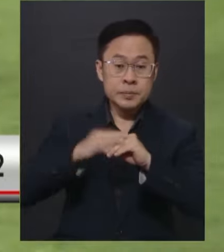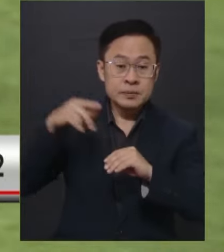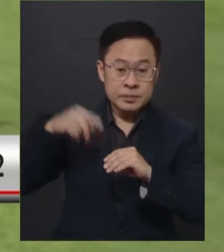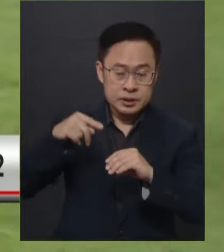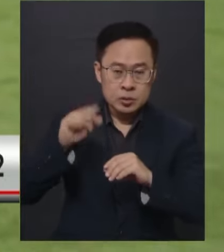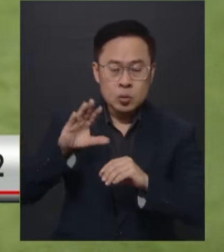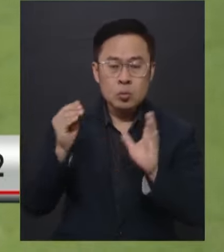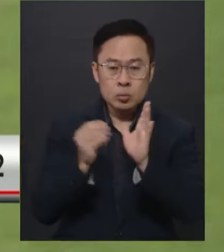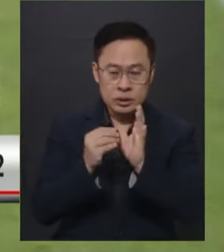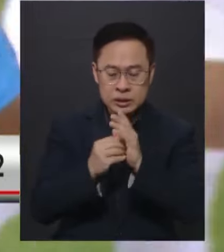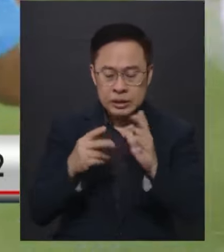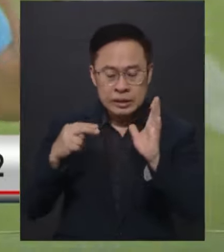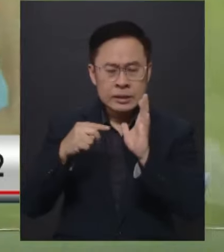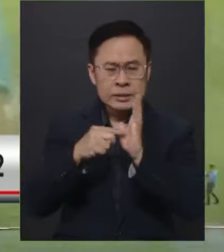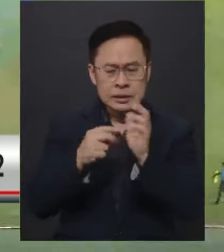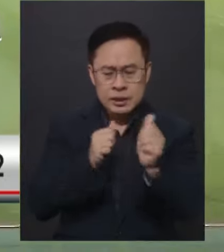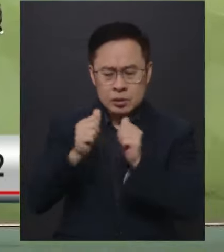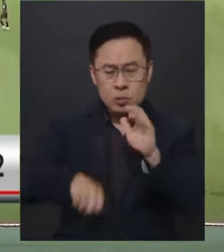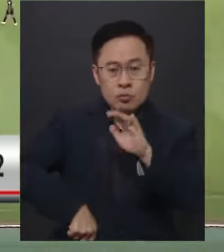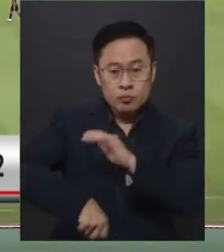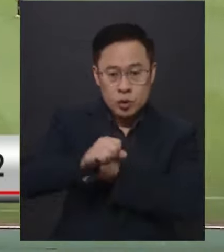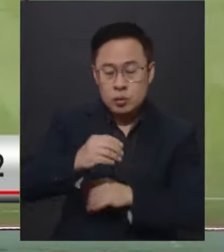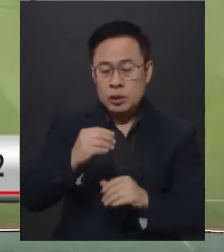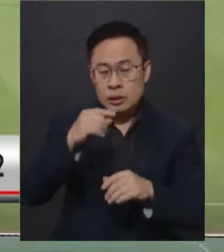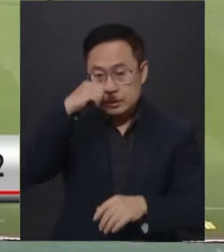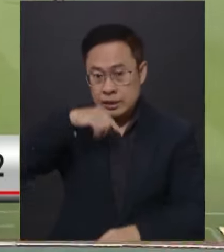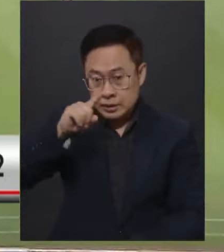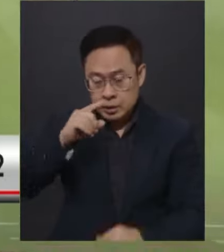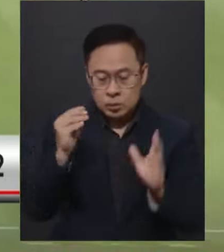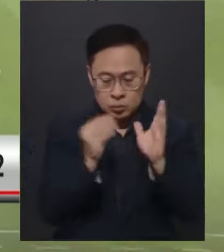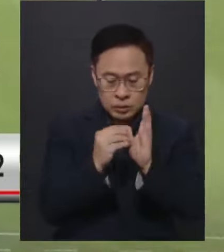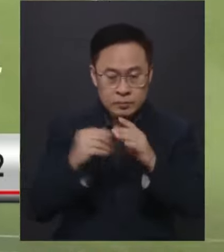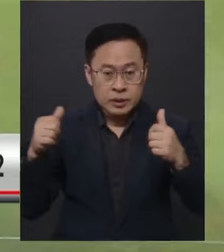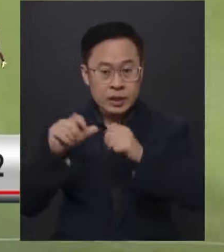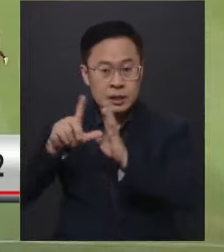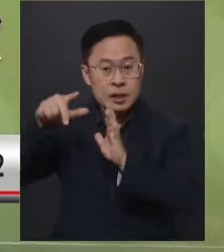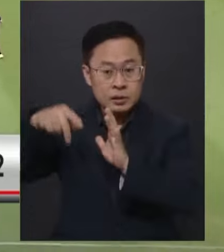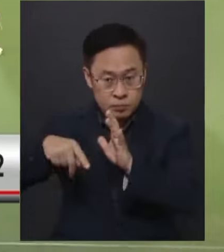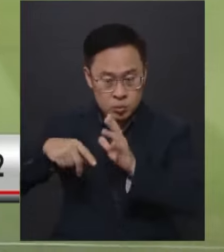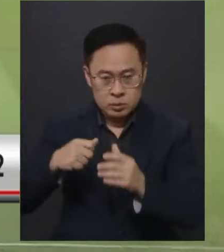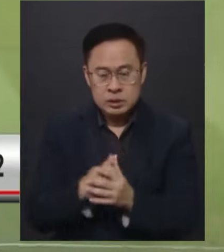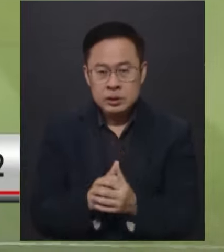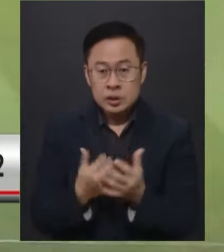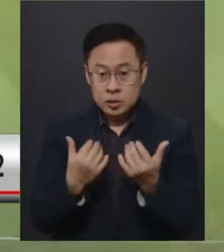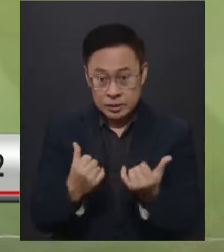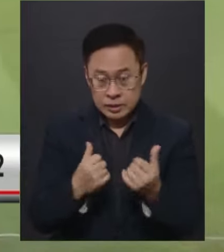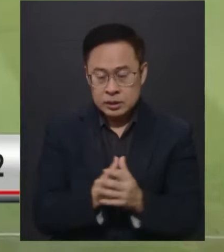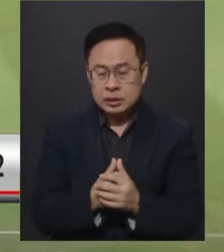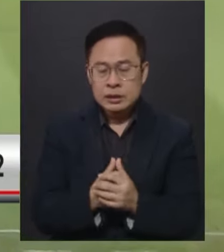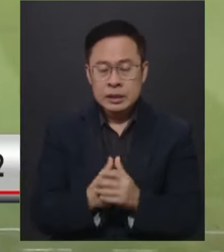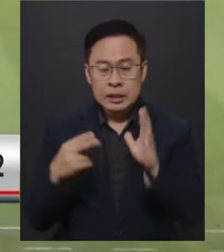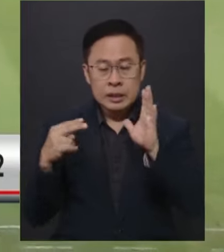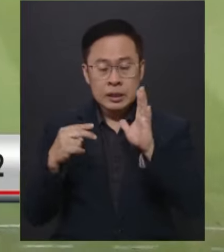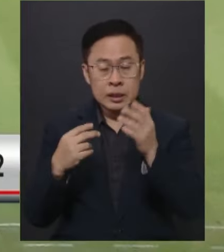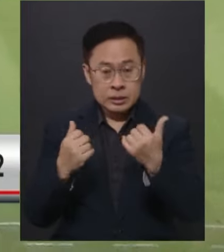ลำพูนวอร์ถือว่าเป็นเกมสำคัญนะครับเพราะว่าก่อนลงสนามเนี่ยแบงคอกตามบุรีรัมย์อยู่ 4แต้มครับ